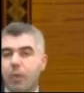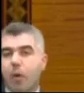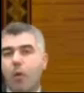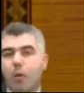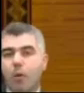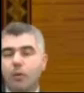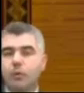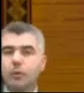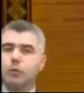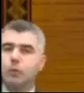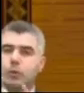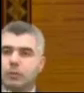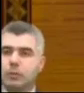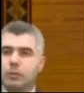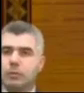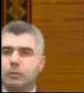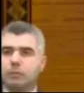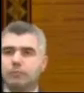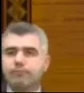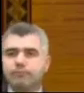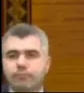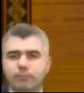أي إن لم نعمل